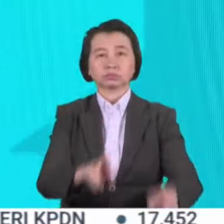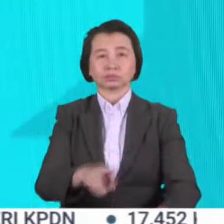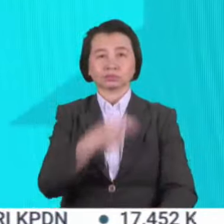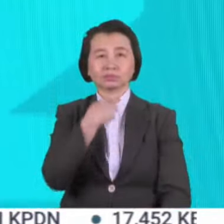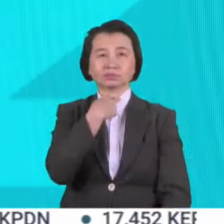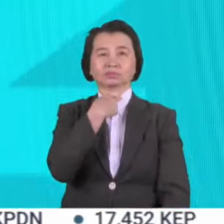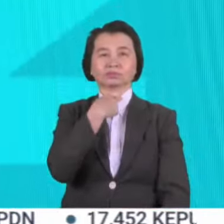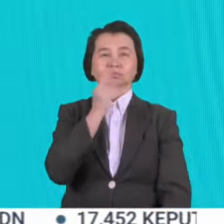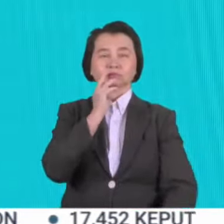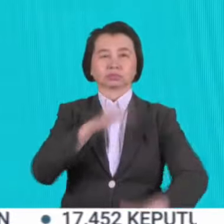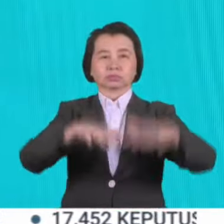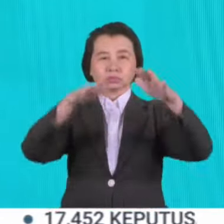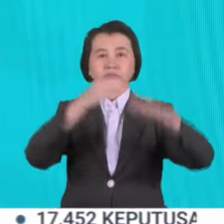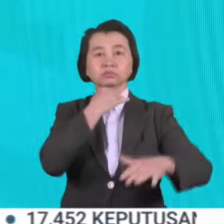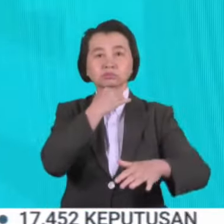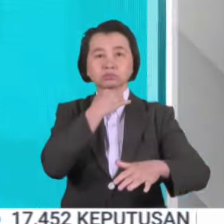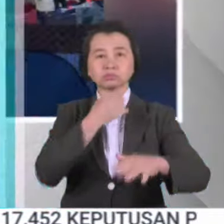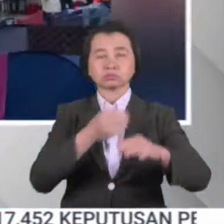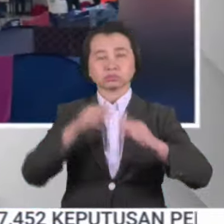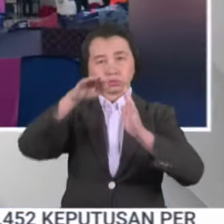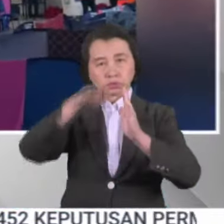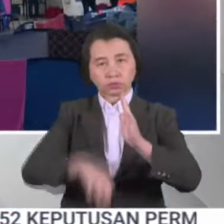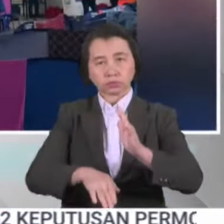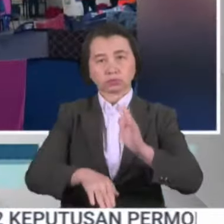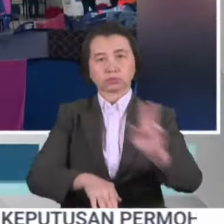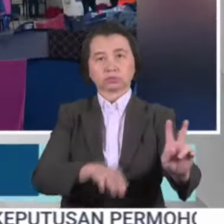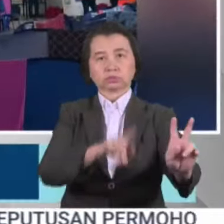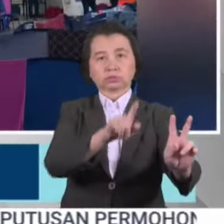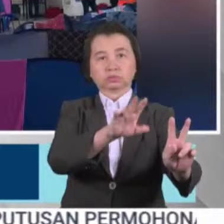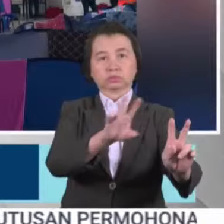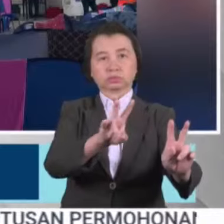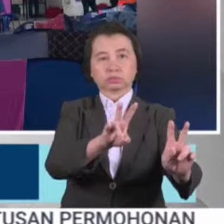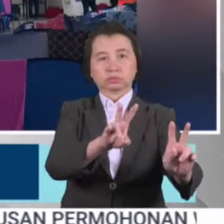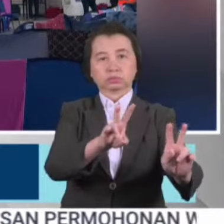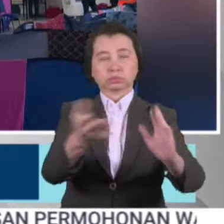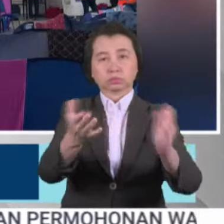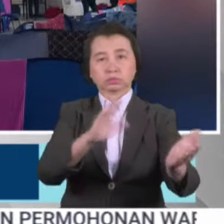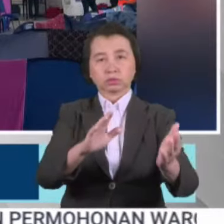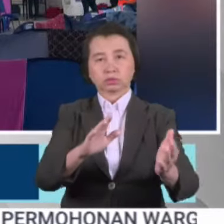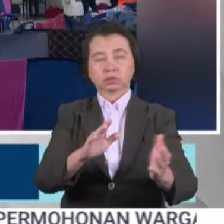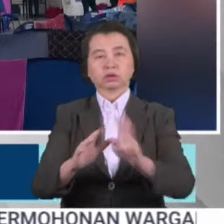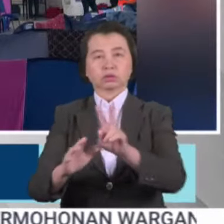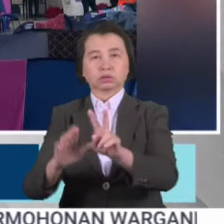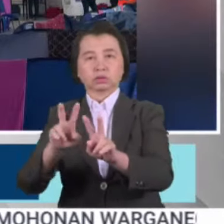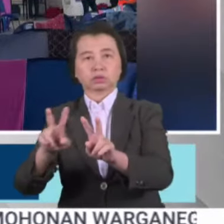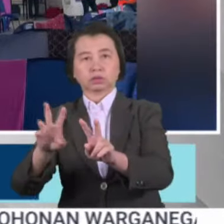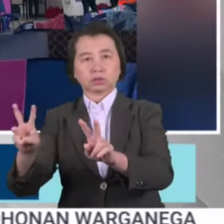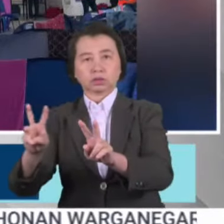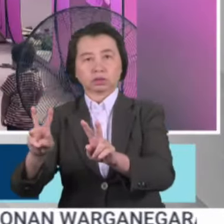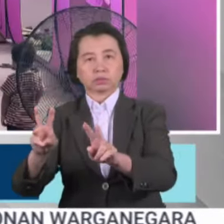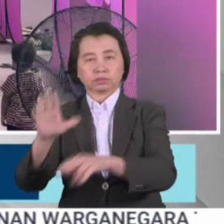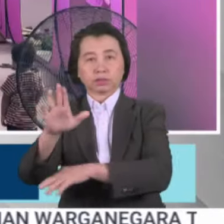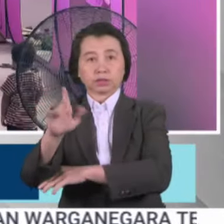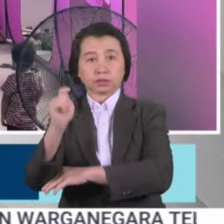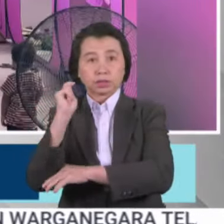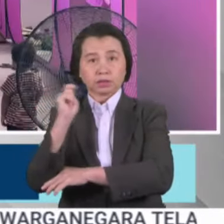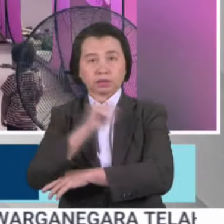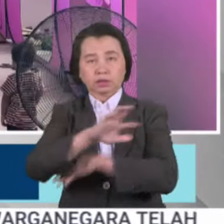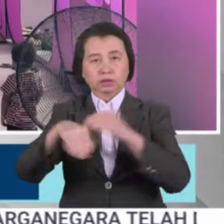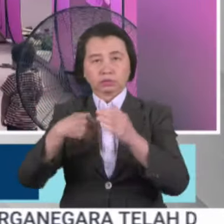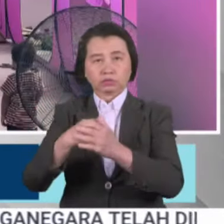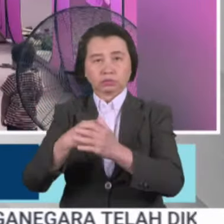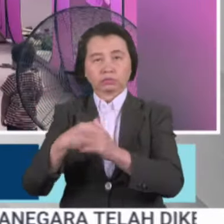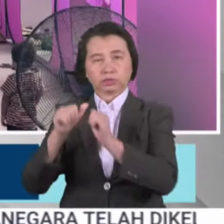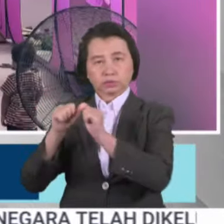Penduduk terjejas banjir di Perak terus menurun kepada 217 orang berbanding 226 orang petang tadi. Kesemua